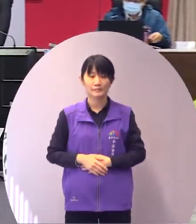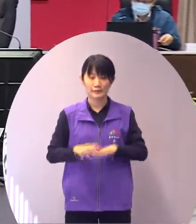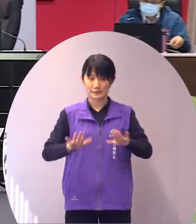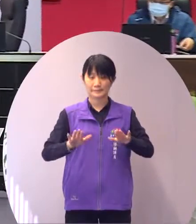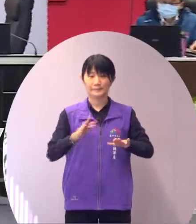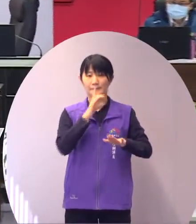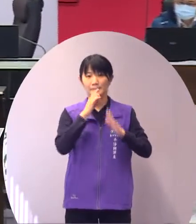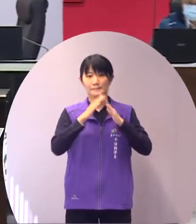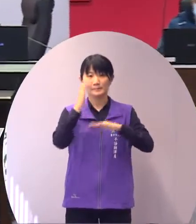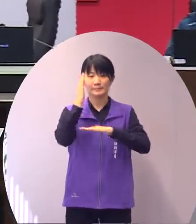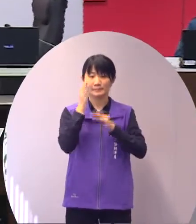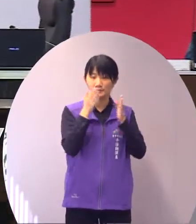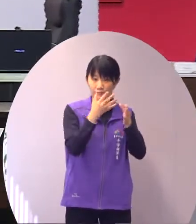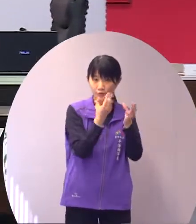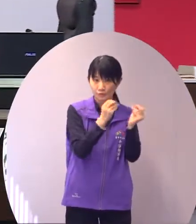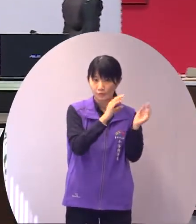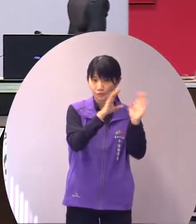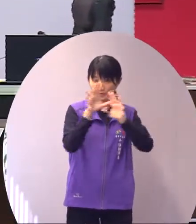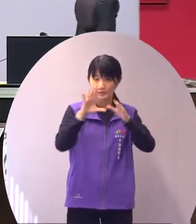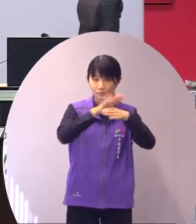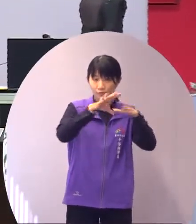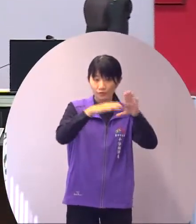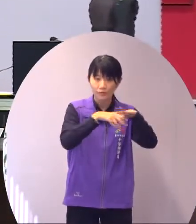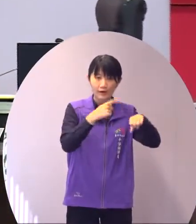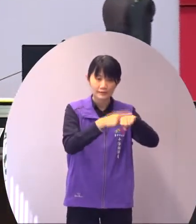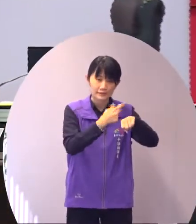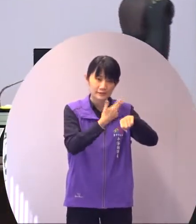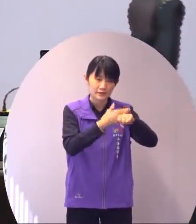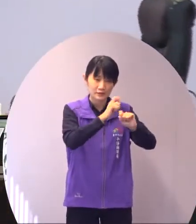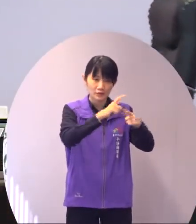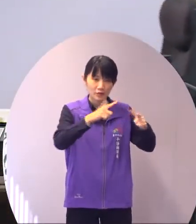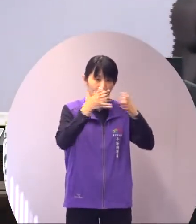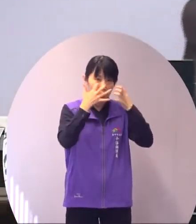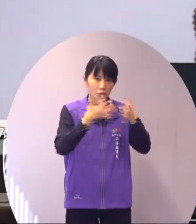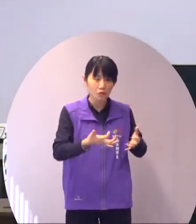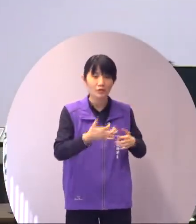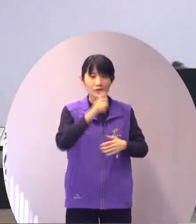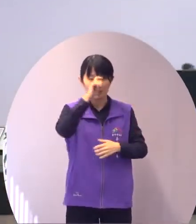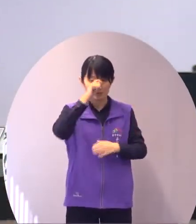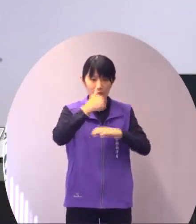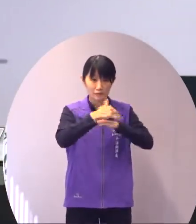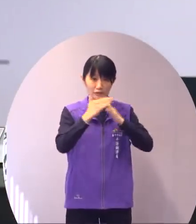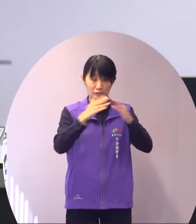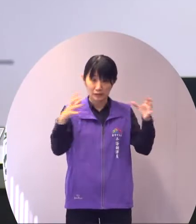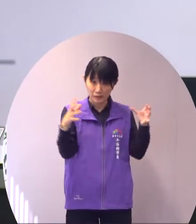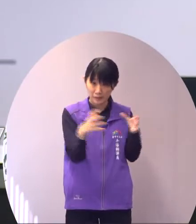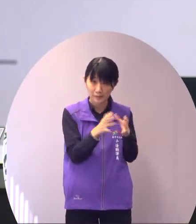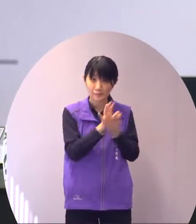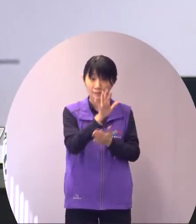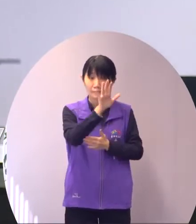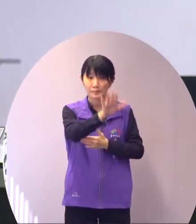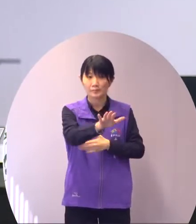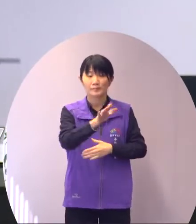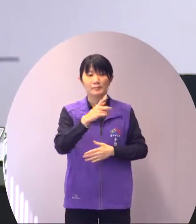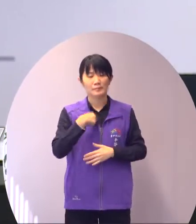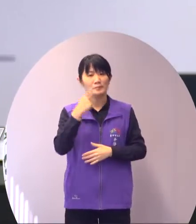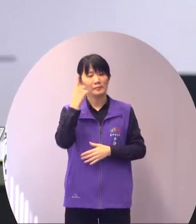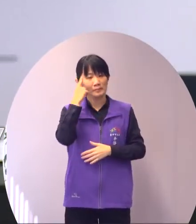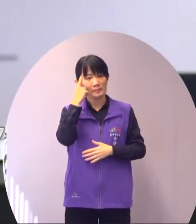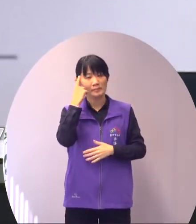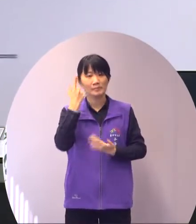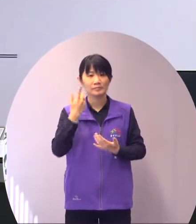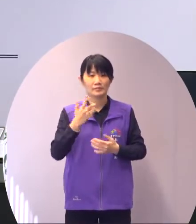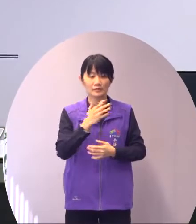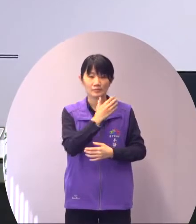于这个文化资产非常的重视哈。从县市合并以后，其实在这个不